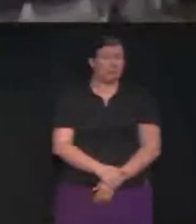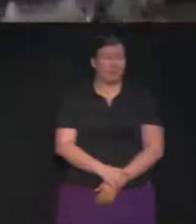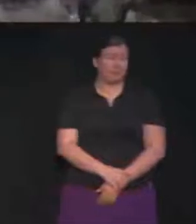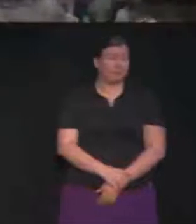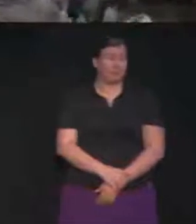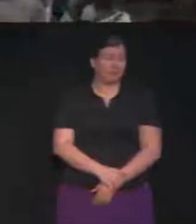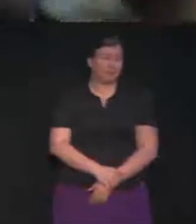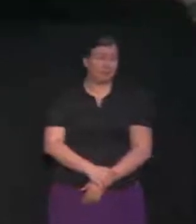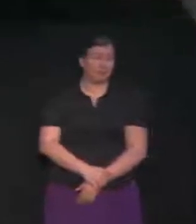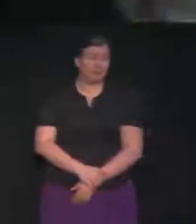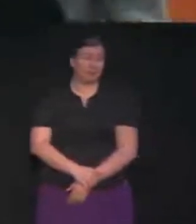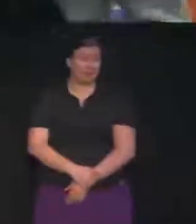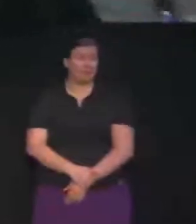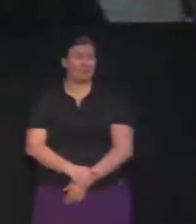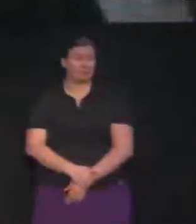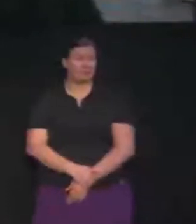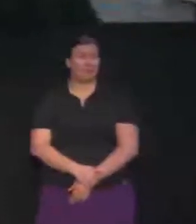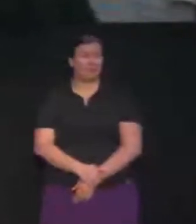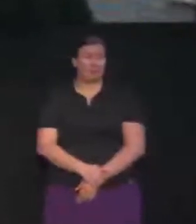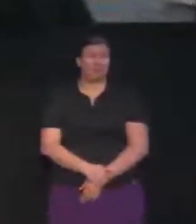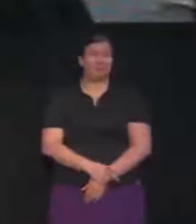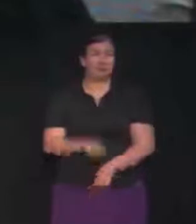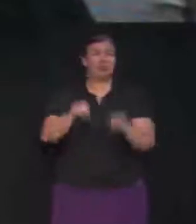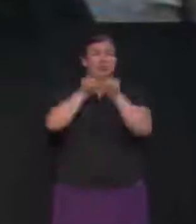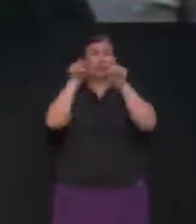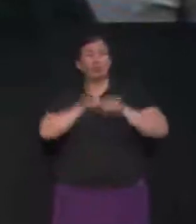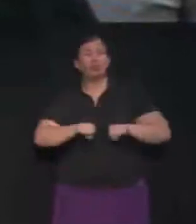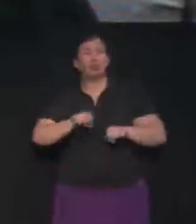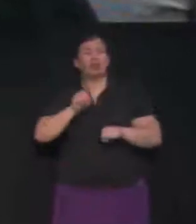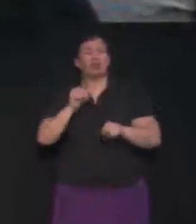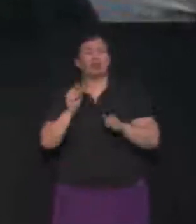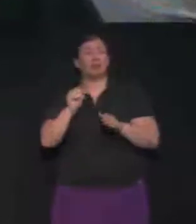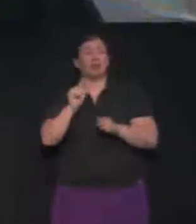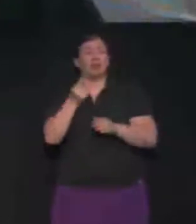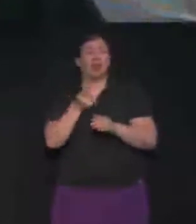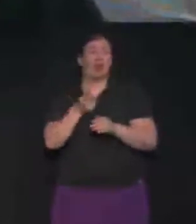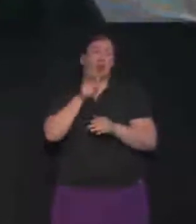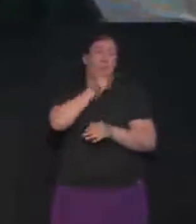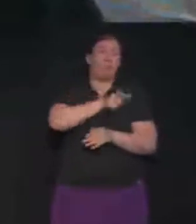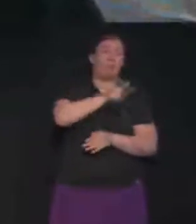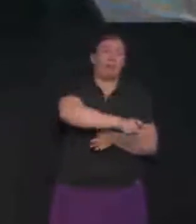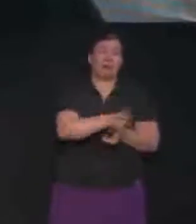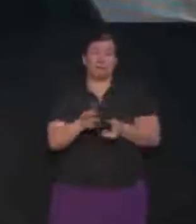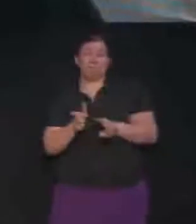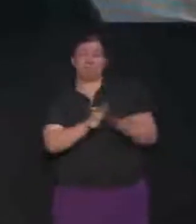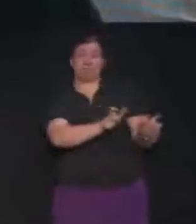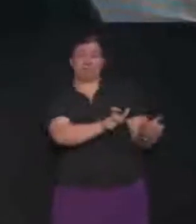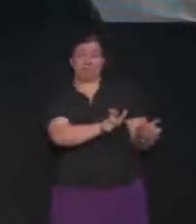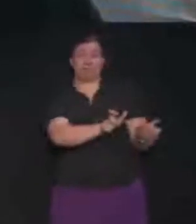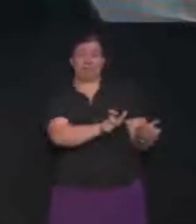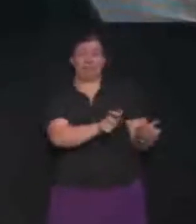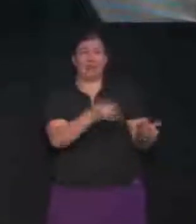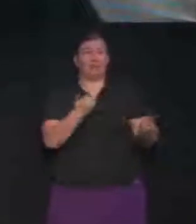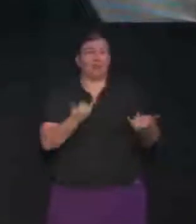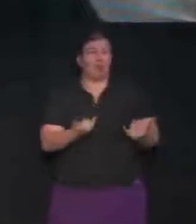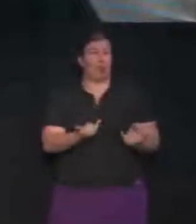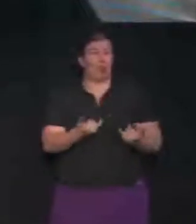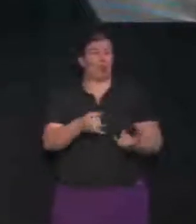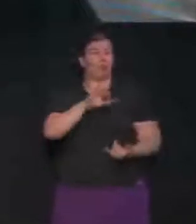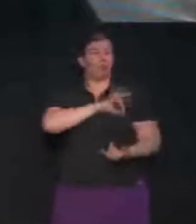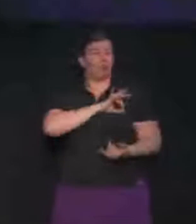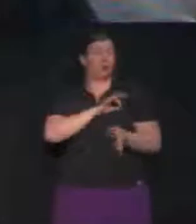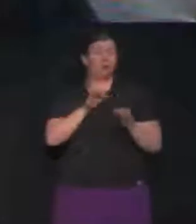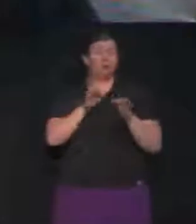jedes System schließt Menschen aus dieser Bundesparteitag schließt Leute aus die dieses Wochenende nicht frei bekommen konnten zum Beispiel